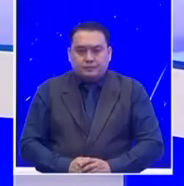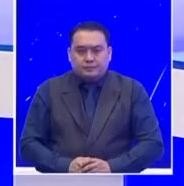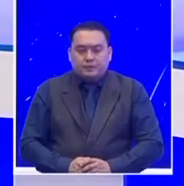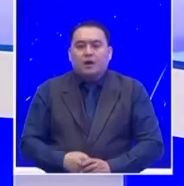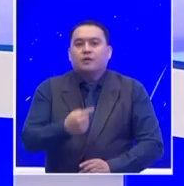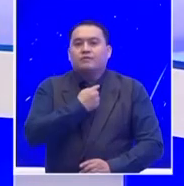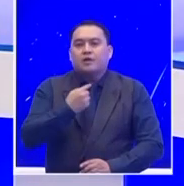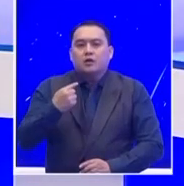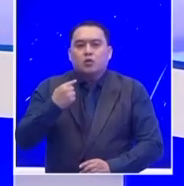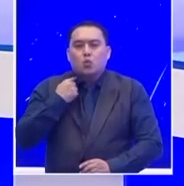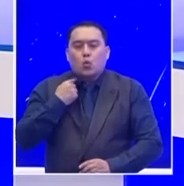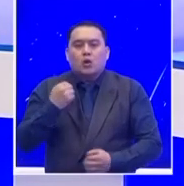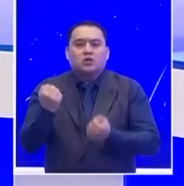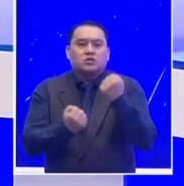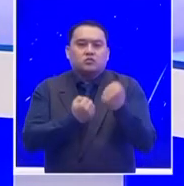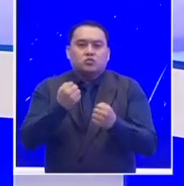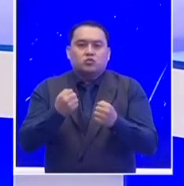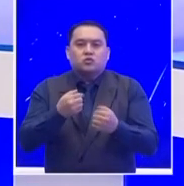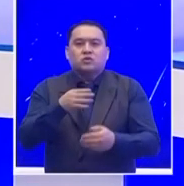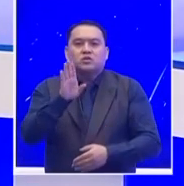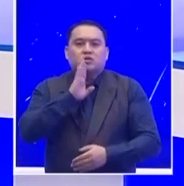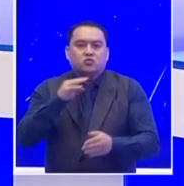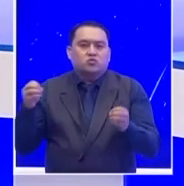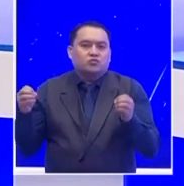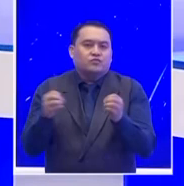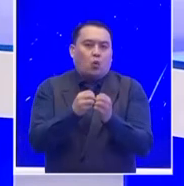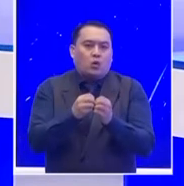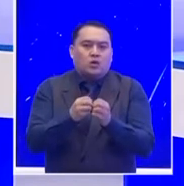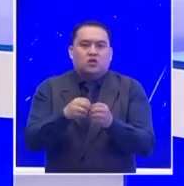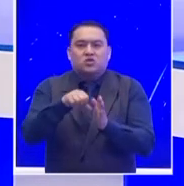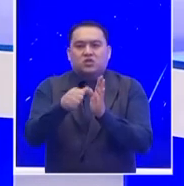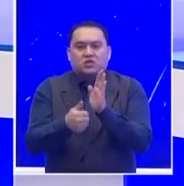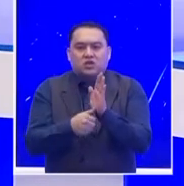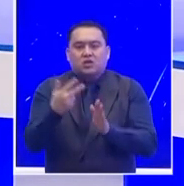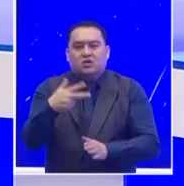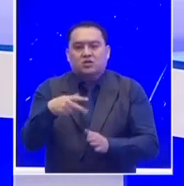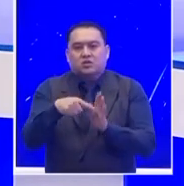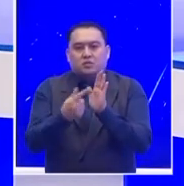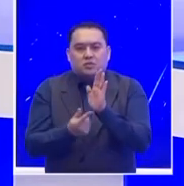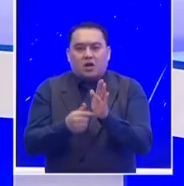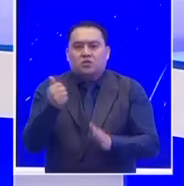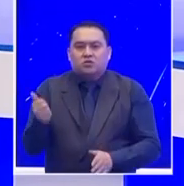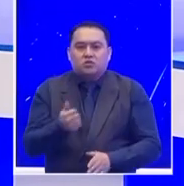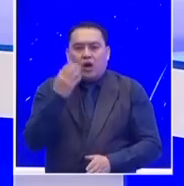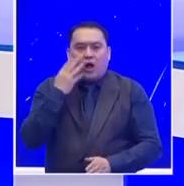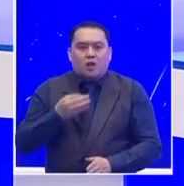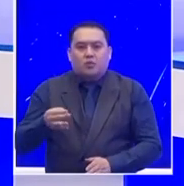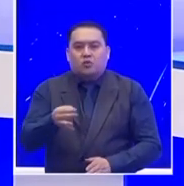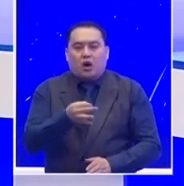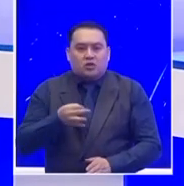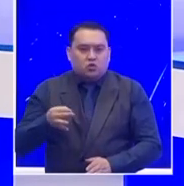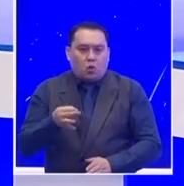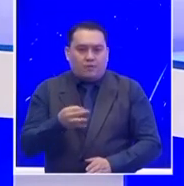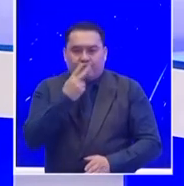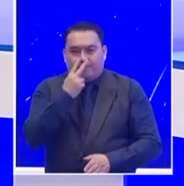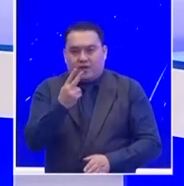В областном центре сбили девушку. Предположительно, инцидент произошел между 16:30 и 17 часами на Алматинском кольце.